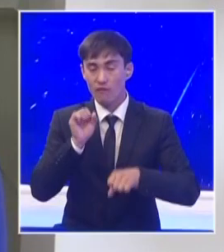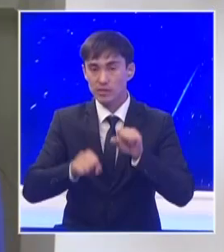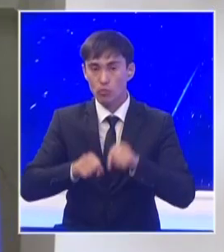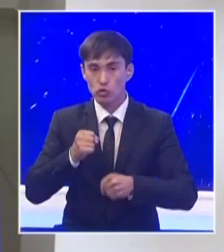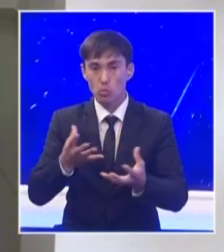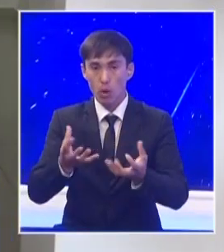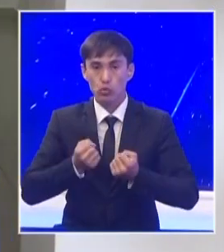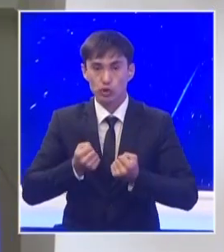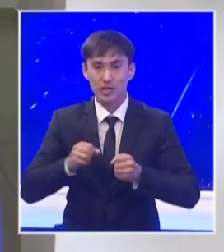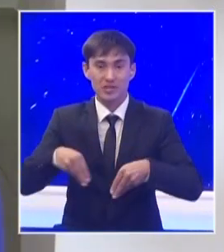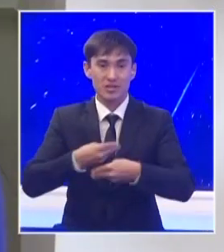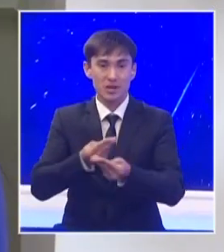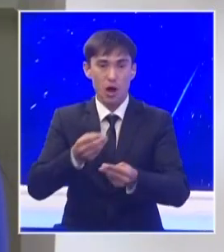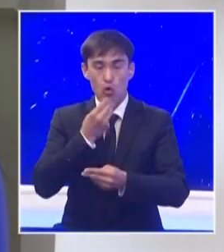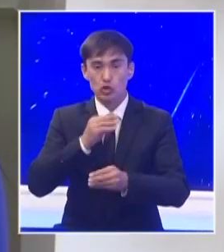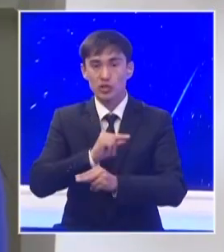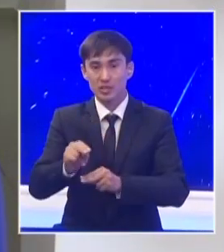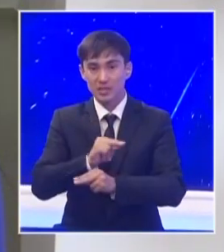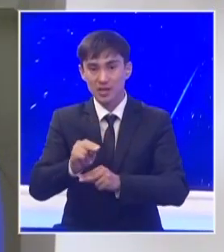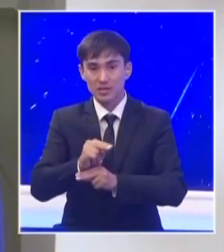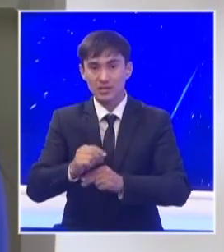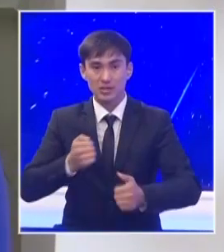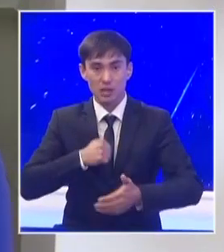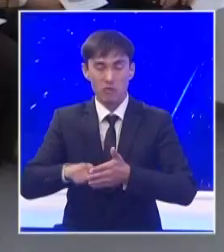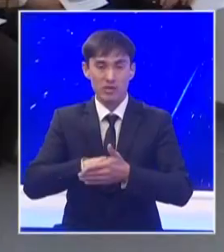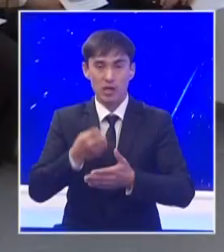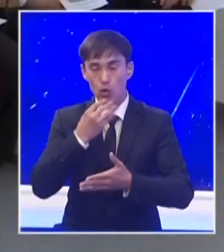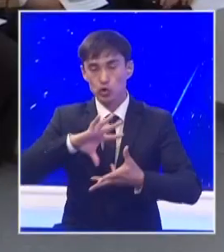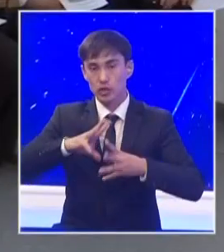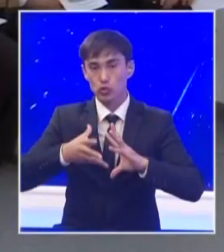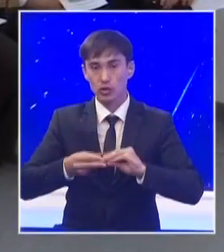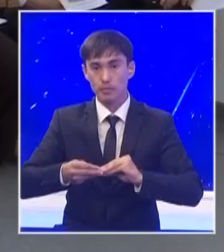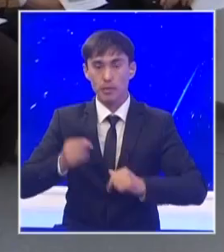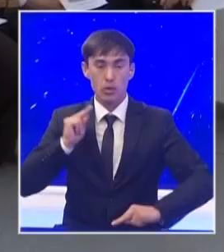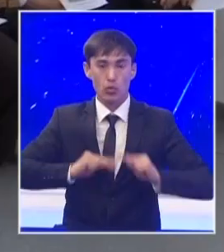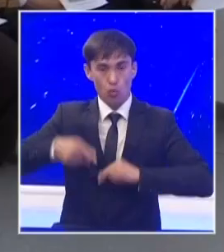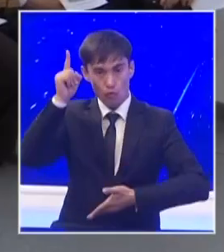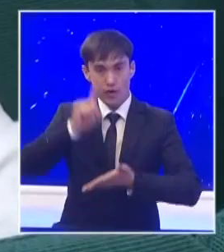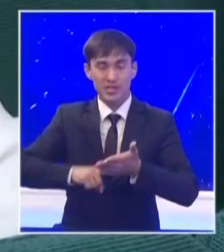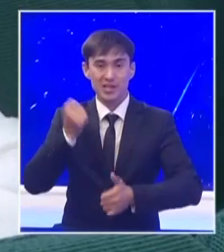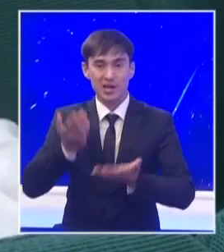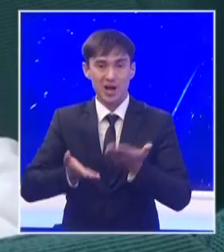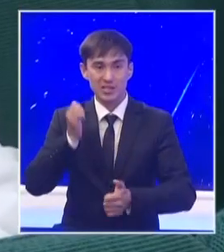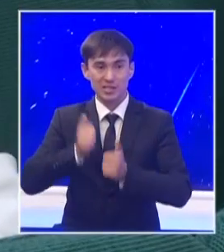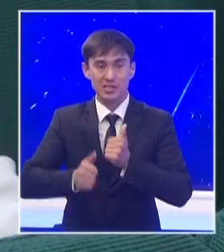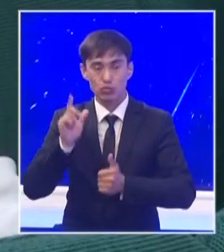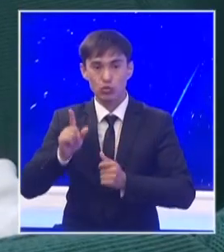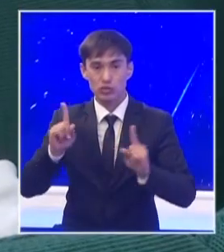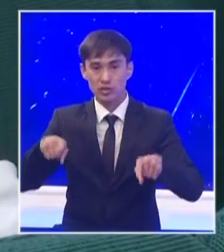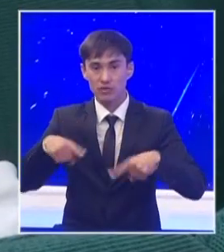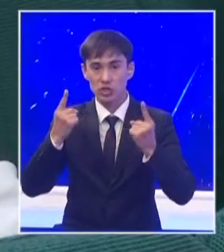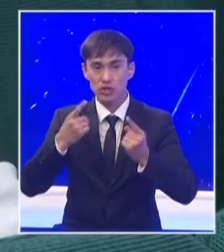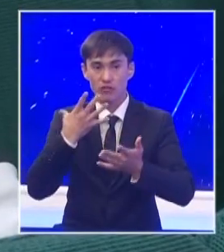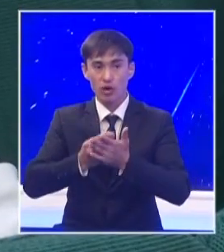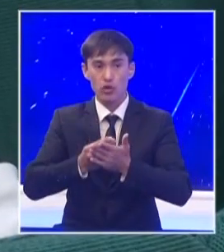возможность давать детям хорошие знания, а самим добиваться хороших результатов. Педагоги уверены, если каждый из них будет совершенствовать свою работу